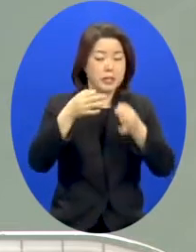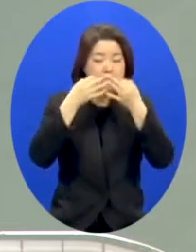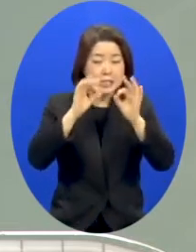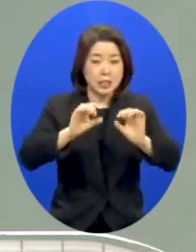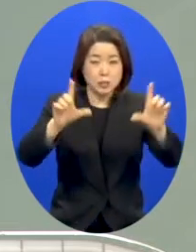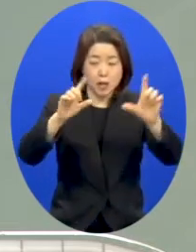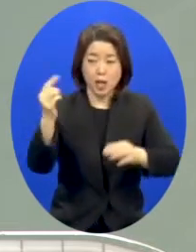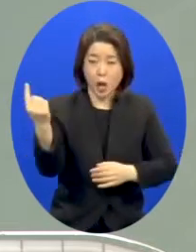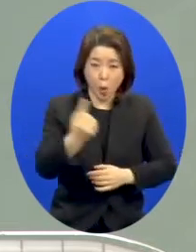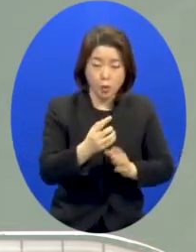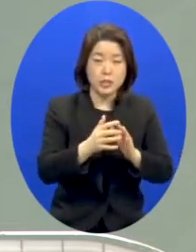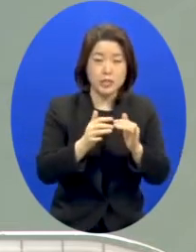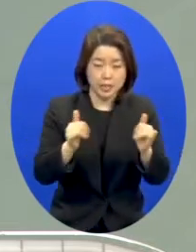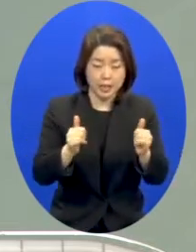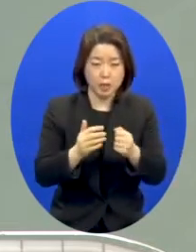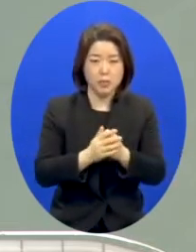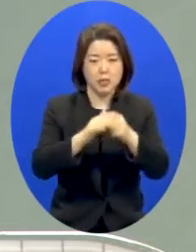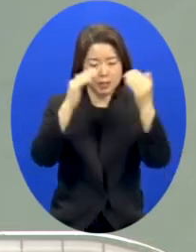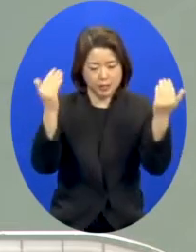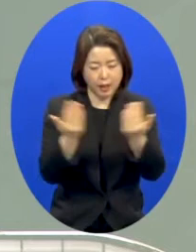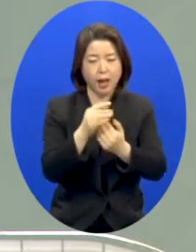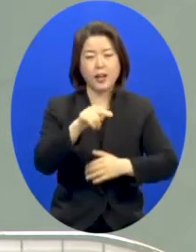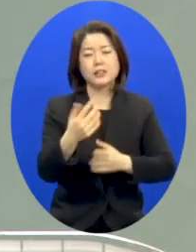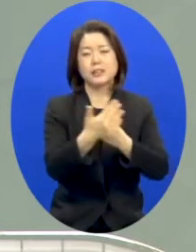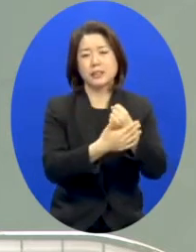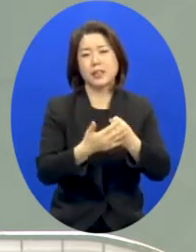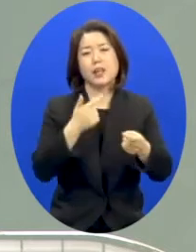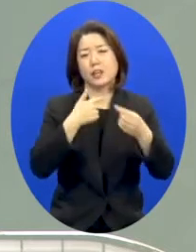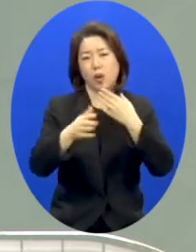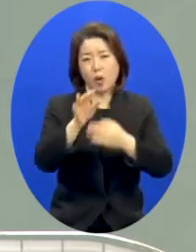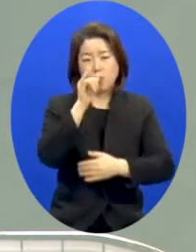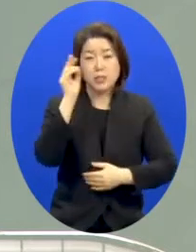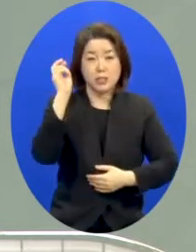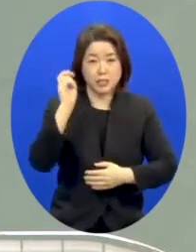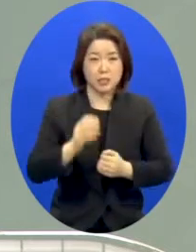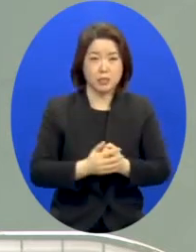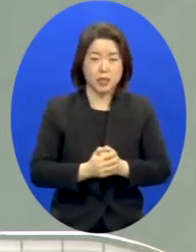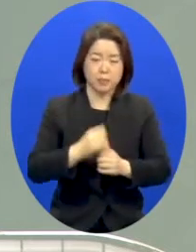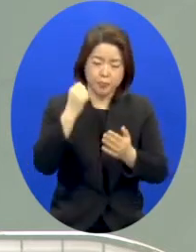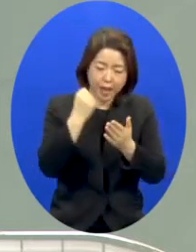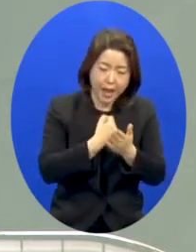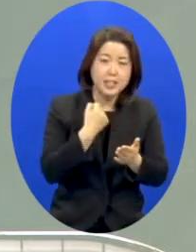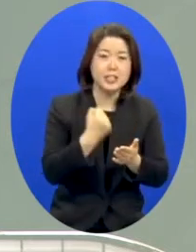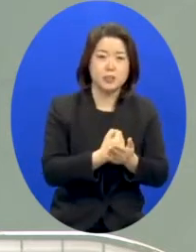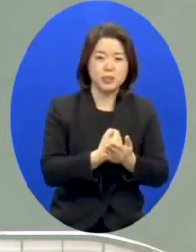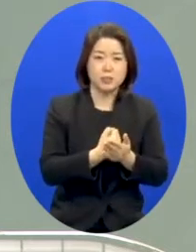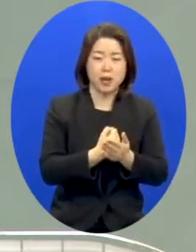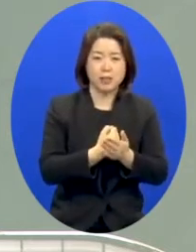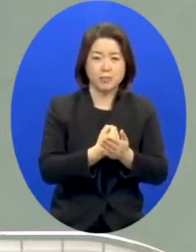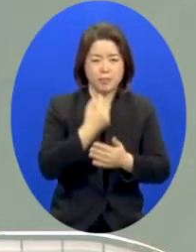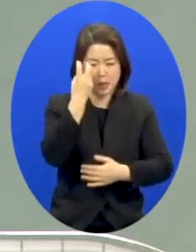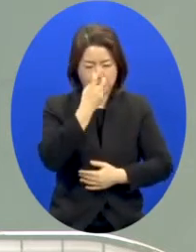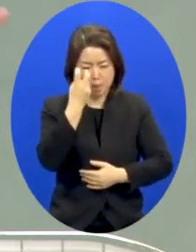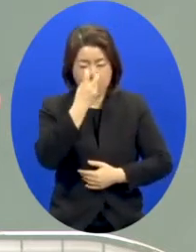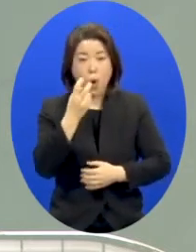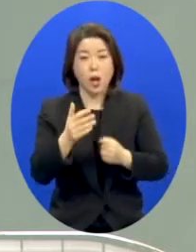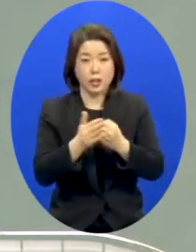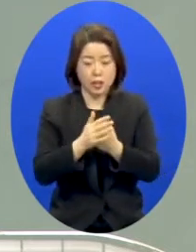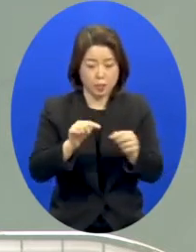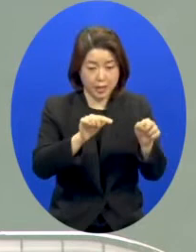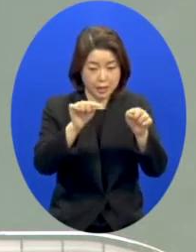다 그 은혜를 아마 경험 하셨을 끔 아쉽게도 보안 때문에